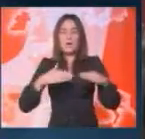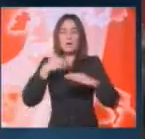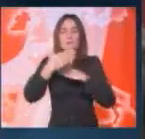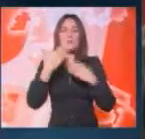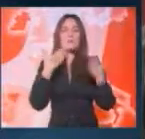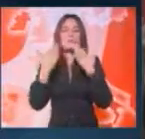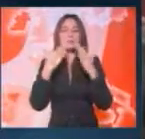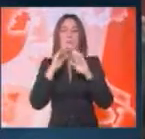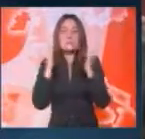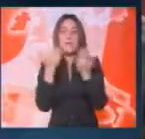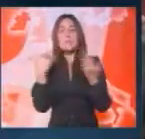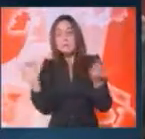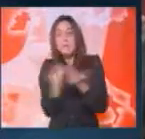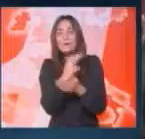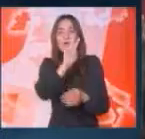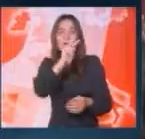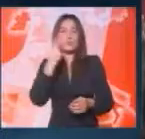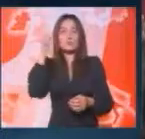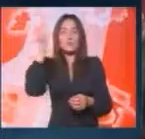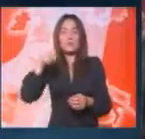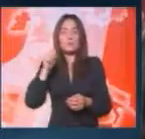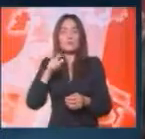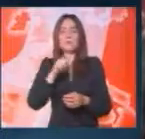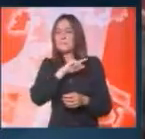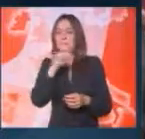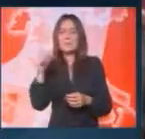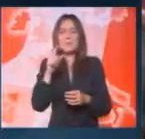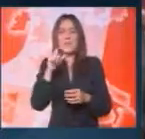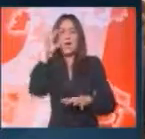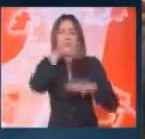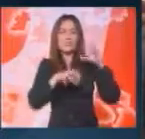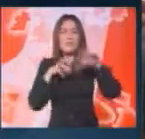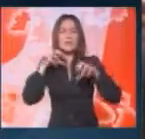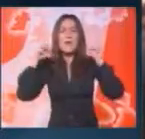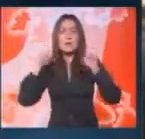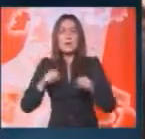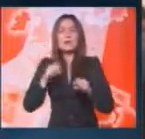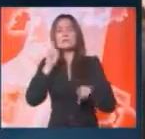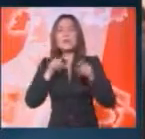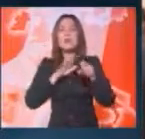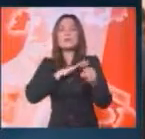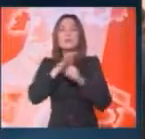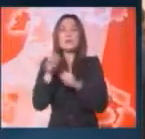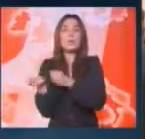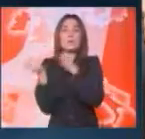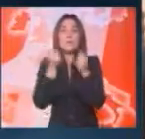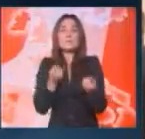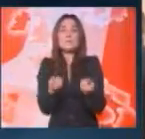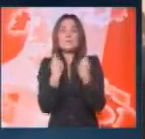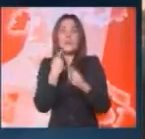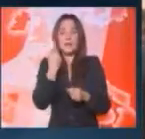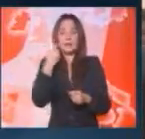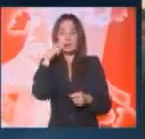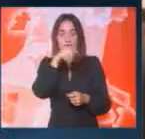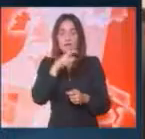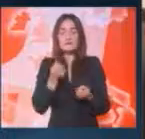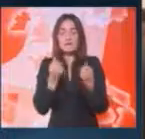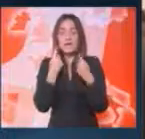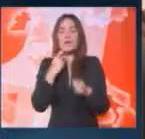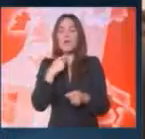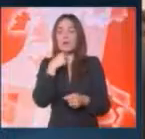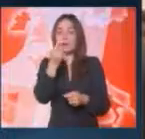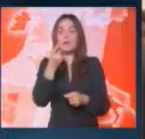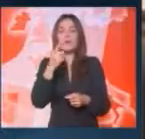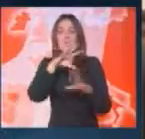skupštinske sale ponovo pozvao odbornike da se ne otimaju oko vlasti ili će u suprotnom dovesti seljaki iz tog sela da ih, kako